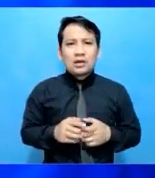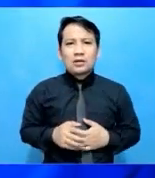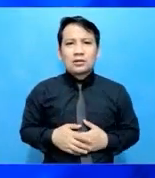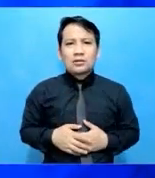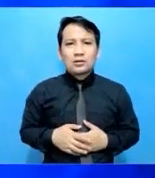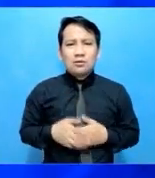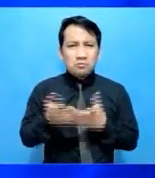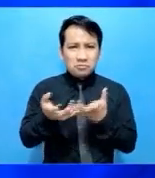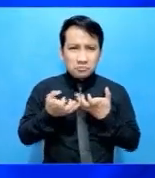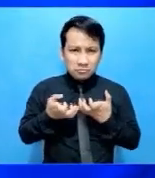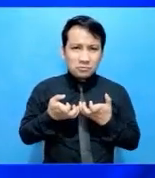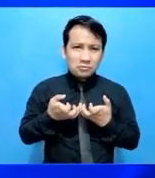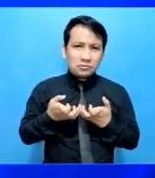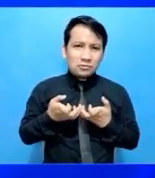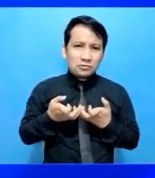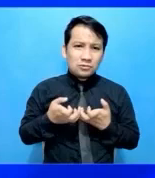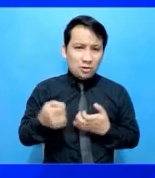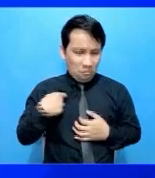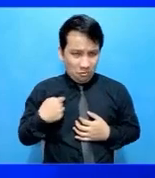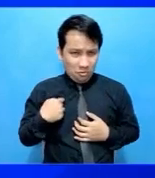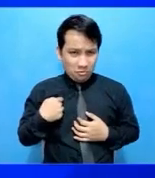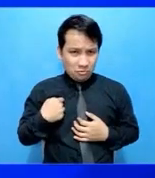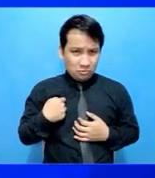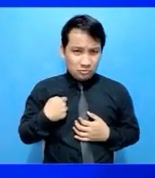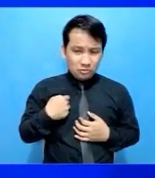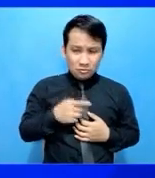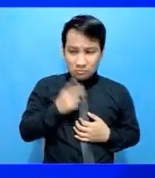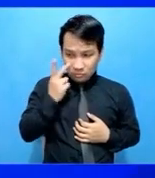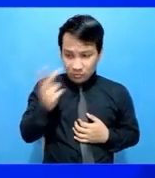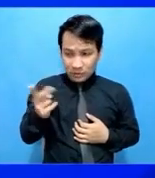man na ako, gusto ko talagang makita yung asawa ko.